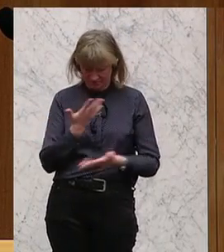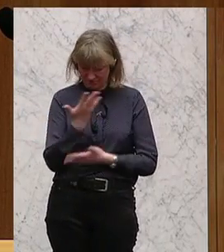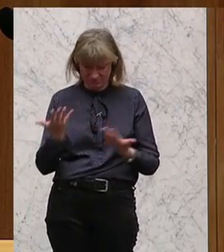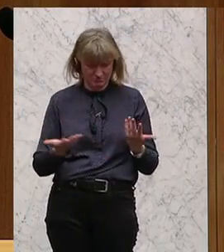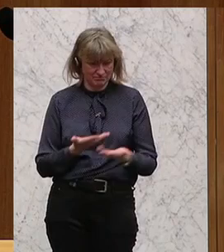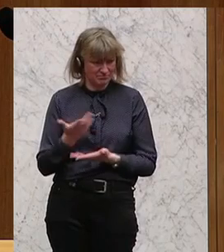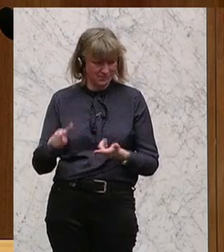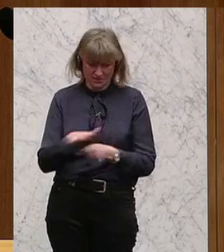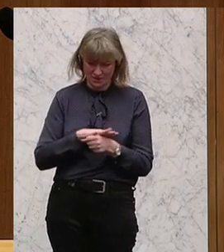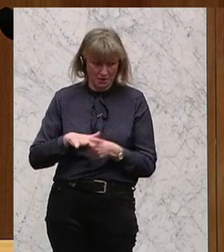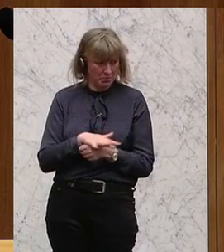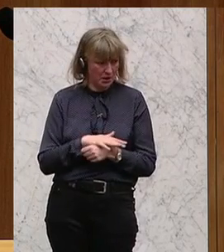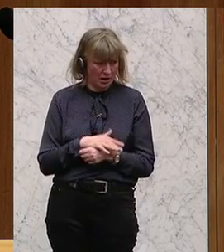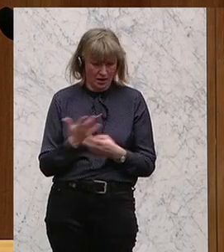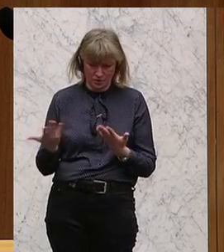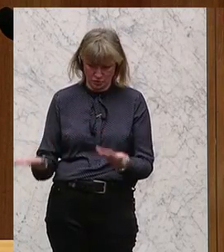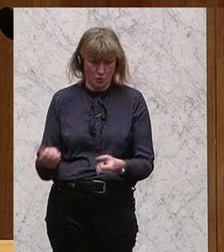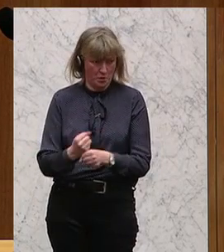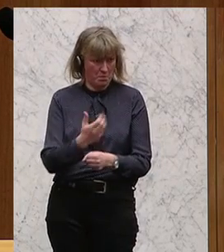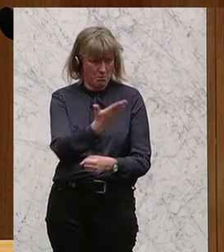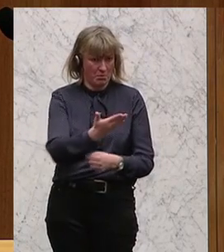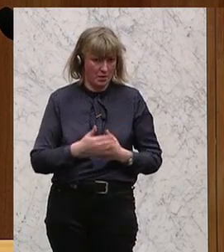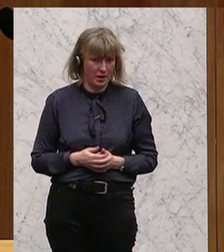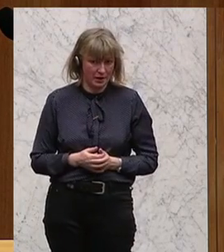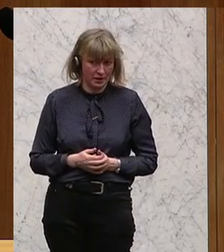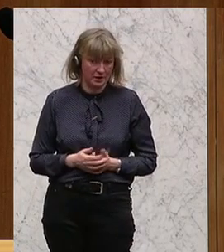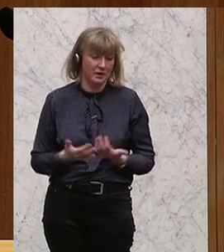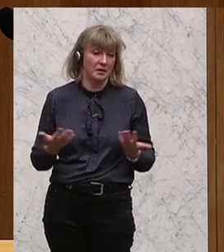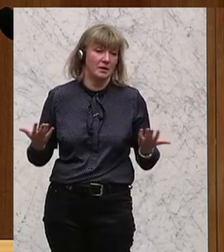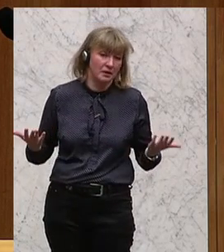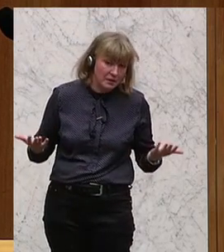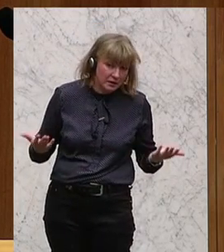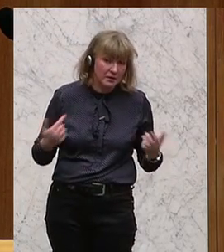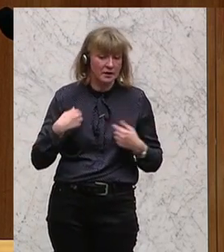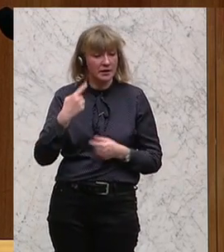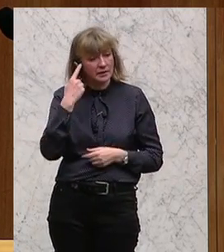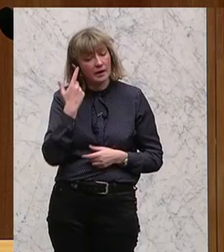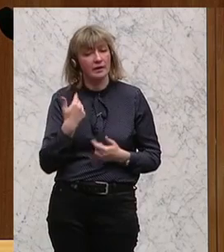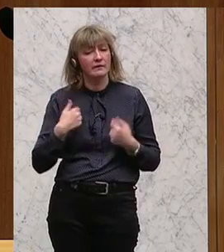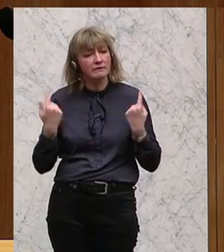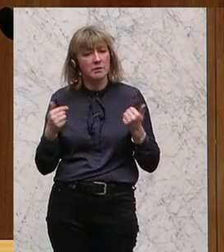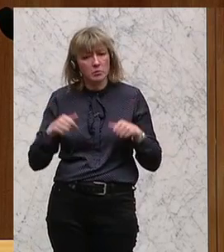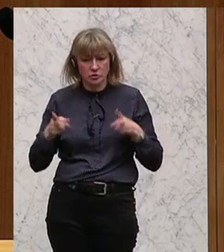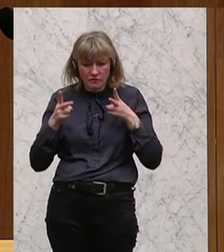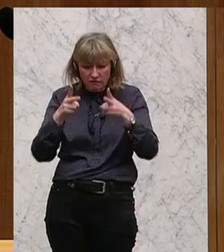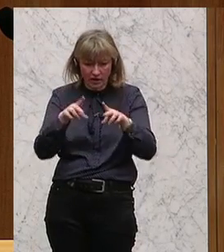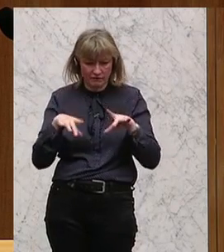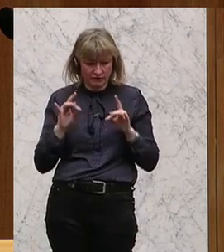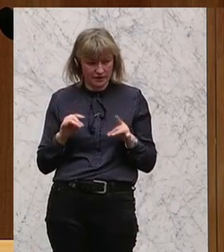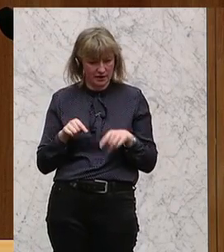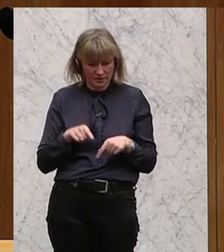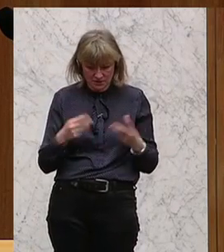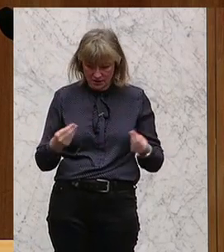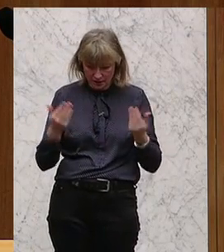in diesem Bereich serviert wird. Und ich denke, wir müssen zu einem Weg kommen, wo Sie